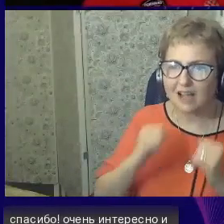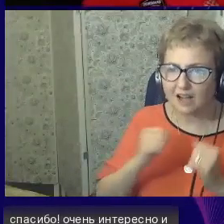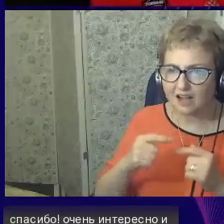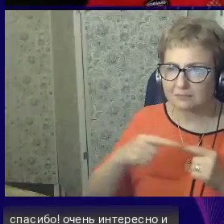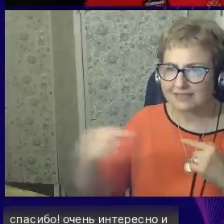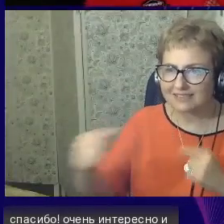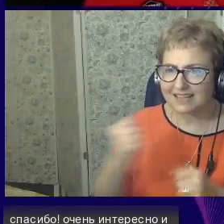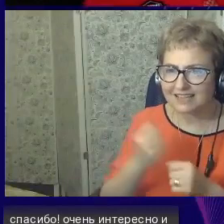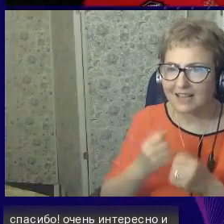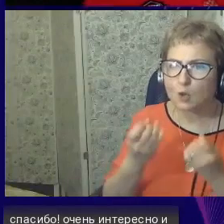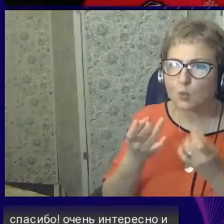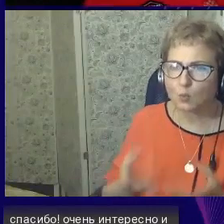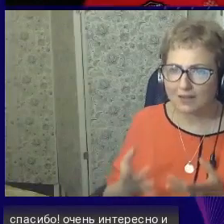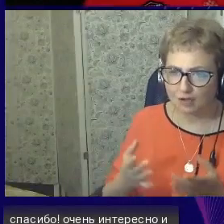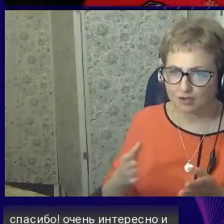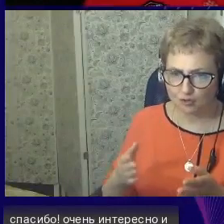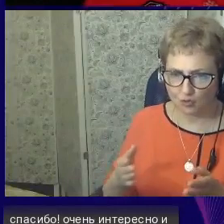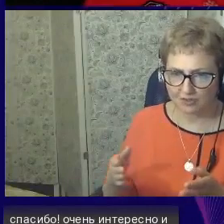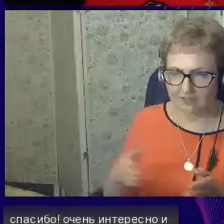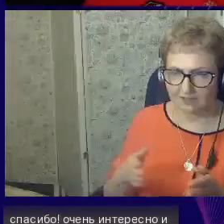дистанции делать упрощенные.